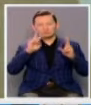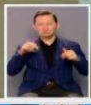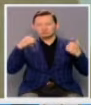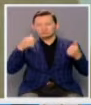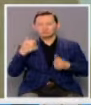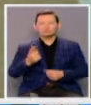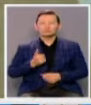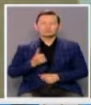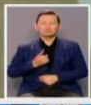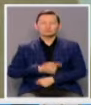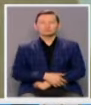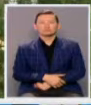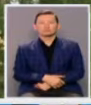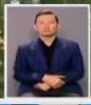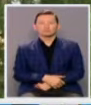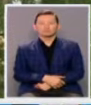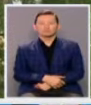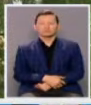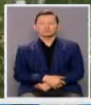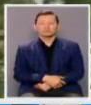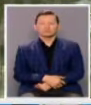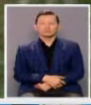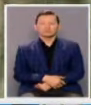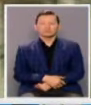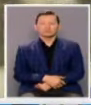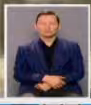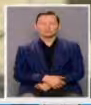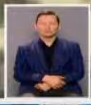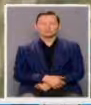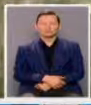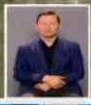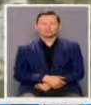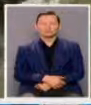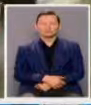пригодную для жилья квартиру. Нургуль Рамазанова, Тлек Кабылгумаров, служба новостей.